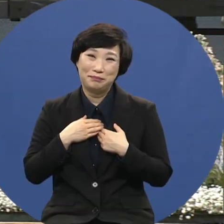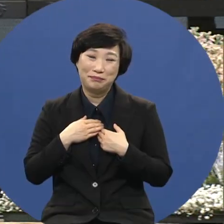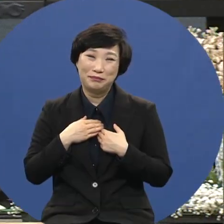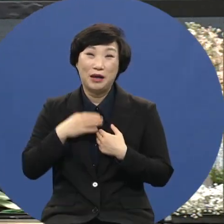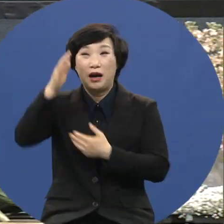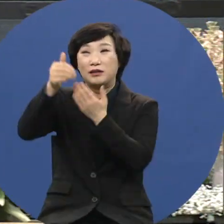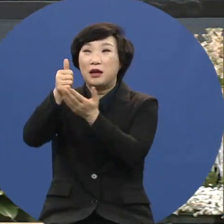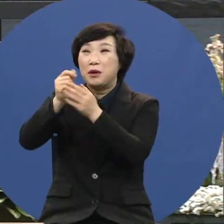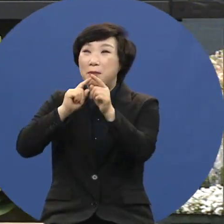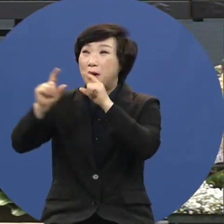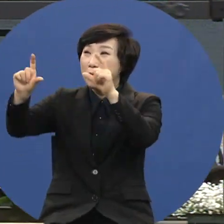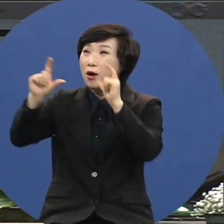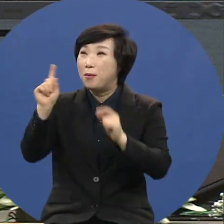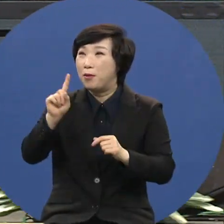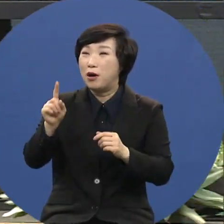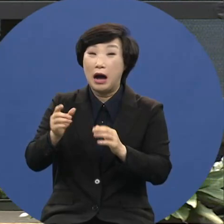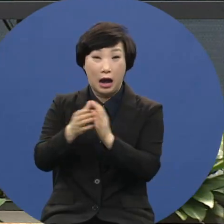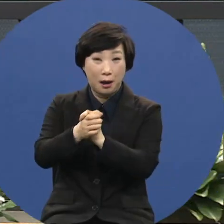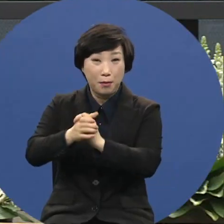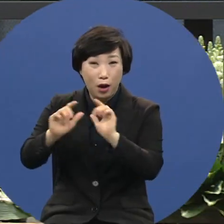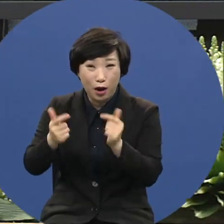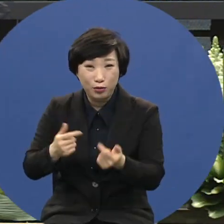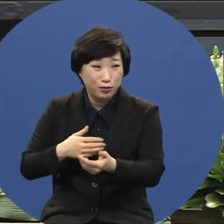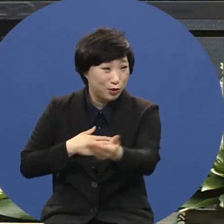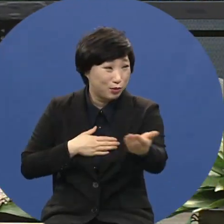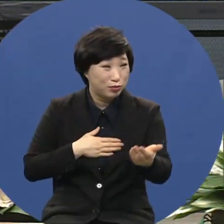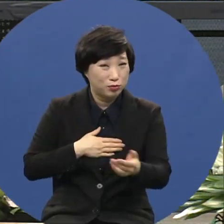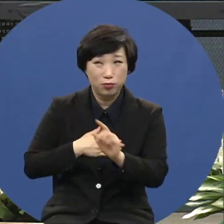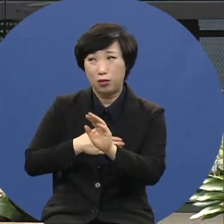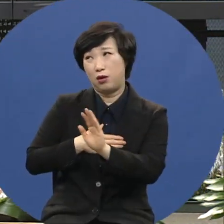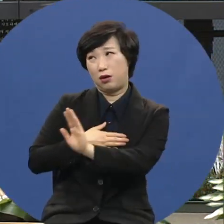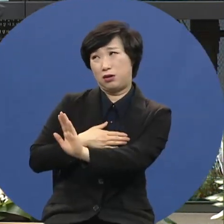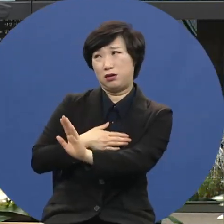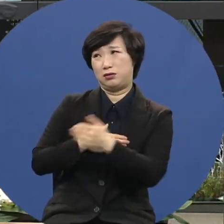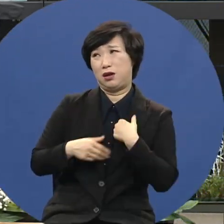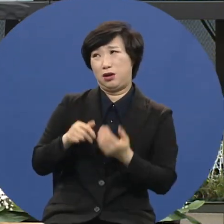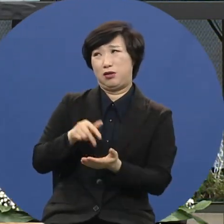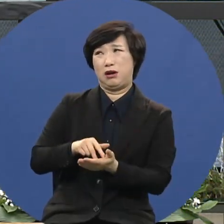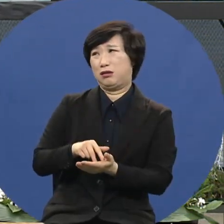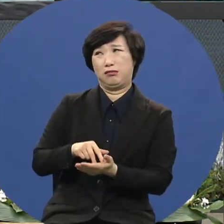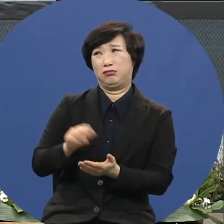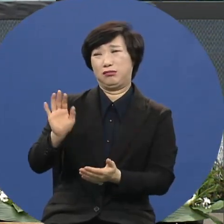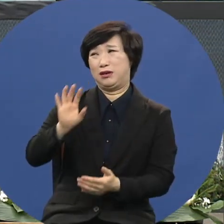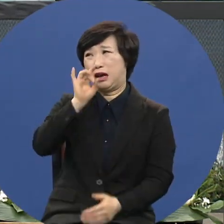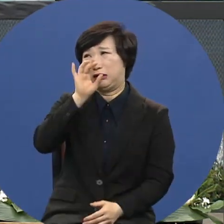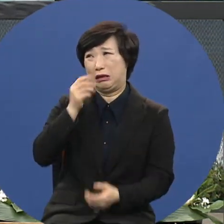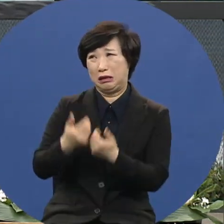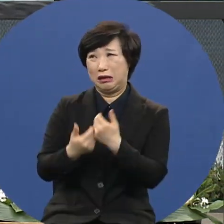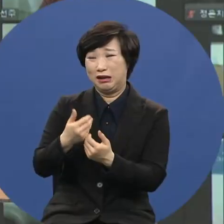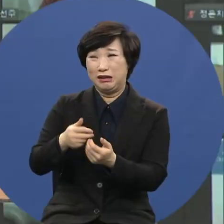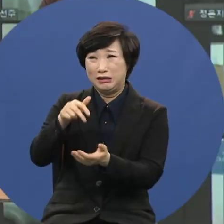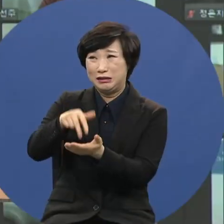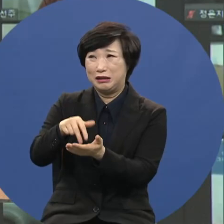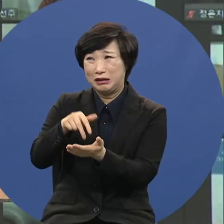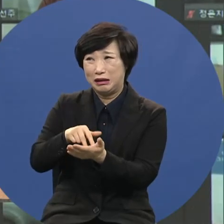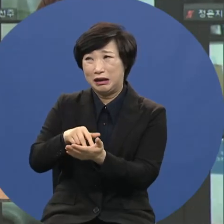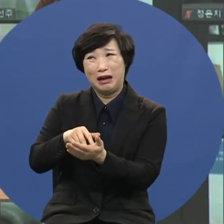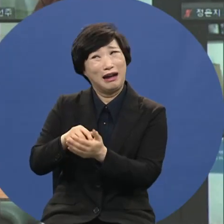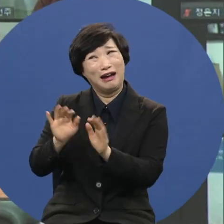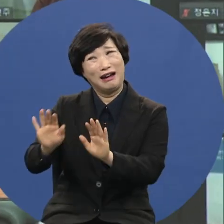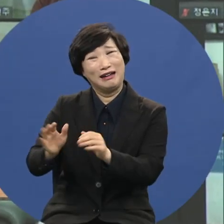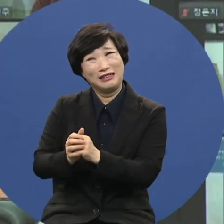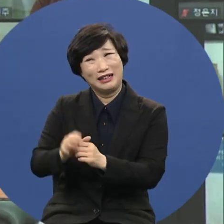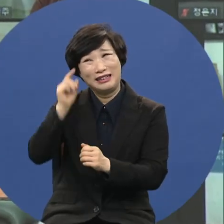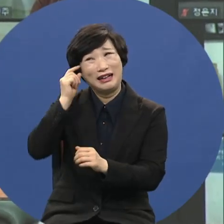하나님이 무슨 말씀을 하시는지 아멘이 아니라 근데 환경이 안 맞아, 현실에 안 맞아, 실상에 안 맞아.